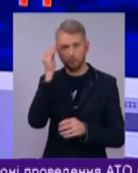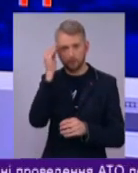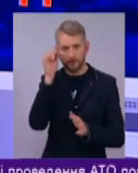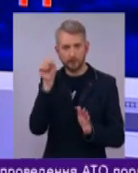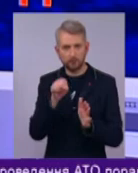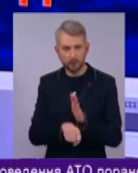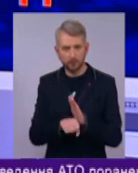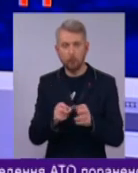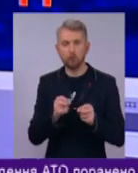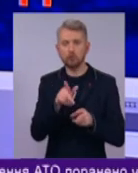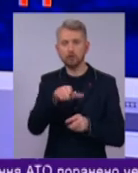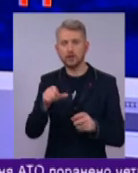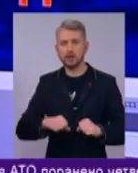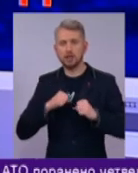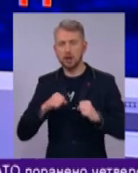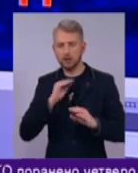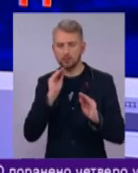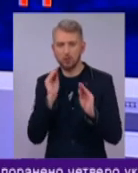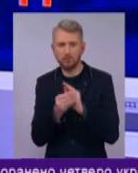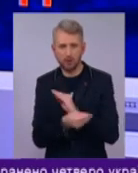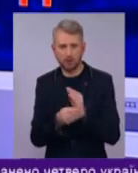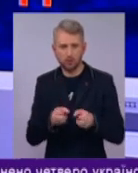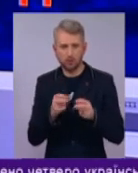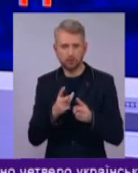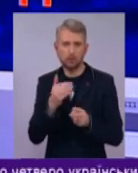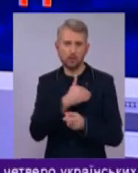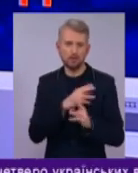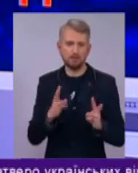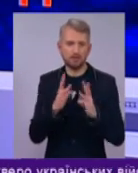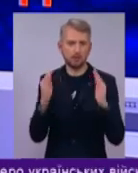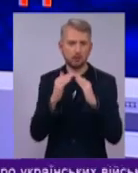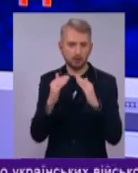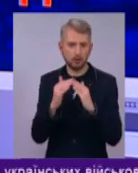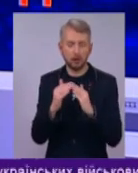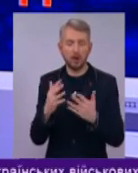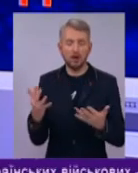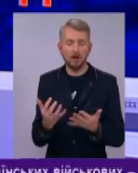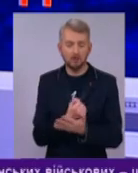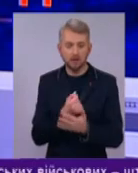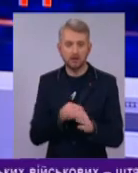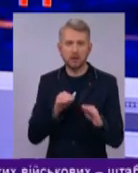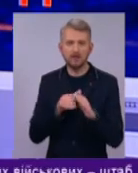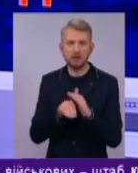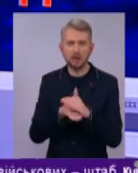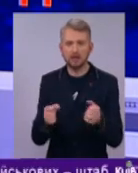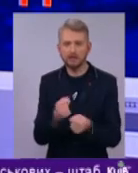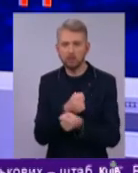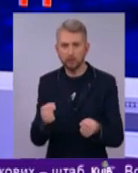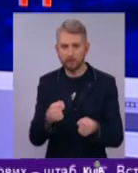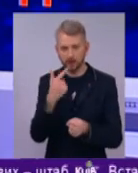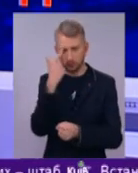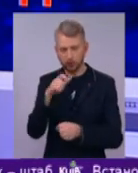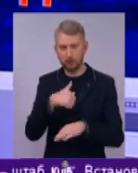вбивство. Злочинці намагалися приховати сліди злочину, підпаливши будинок. Виявлені також закладки вибухівки, повідомили